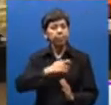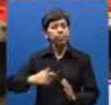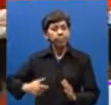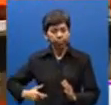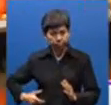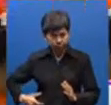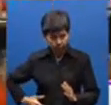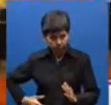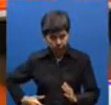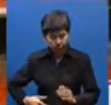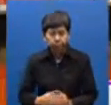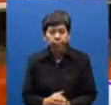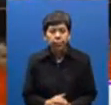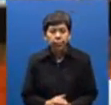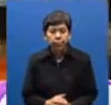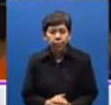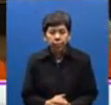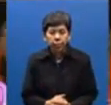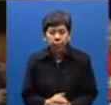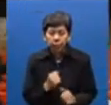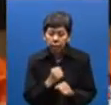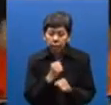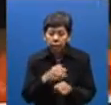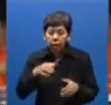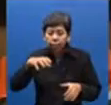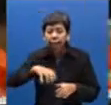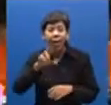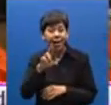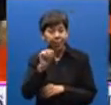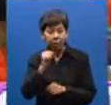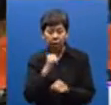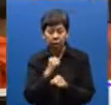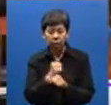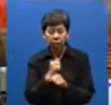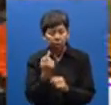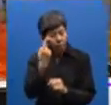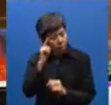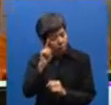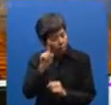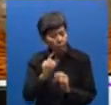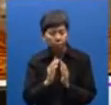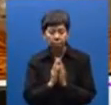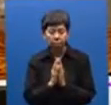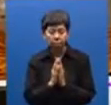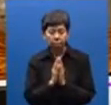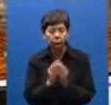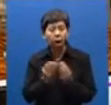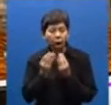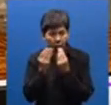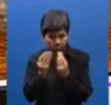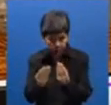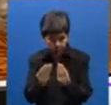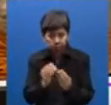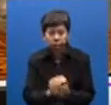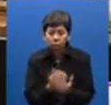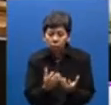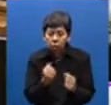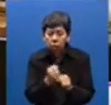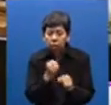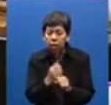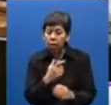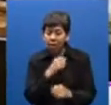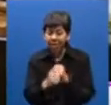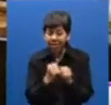สมเด็จพระสังฆราชสกลมหาสังฆปริณายกที่อาคารรัฐสภาเพื่อแสดงความกตัญญูกตเวทีถวายสักกาฉลองพระ